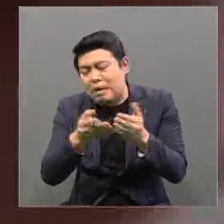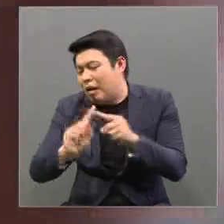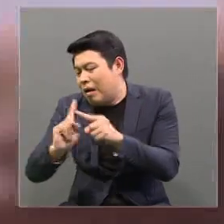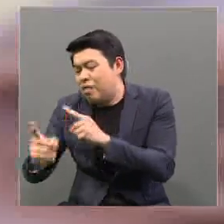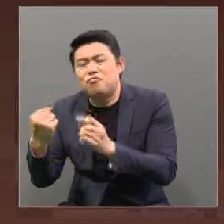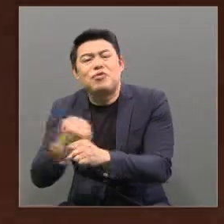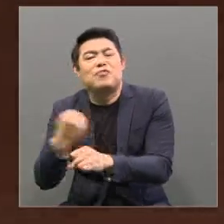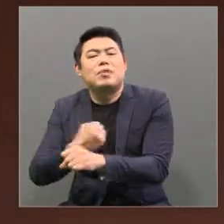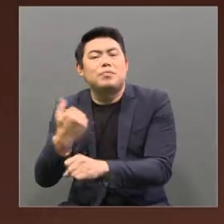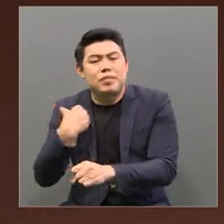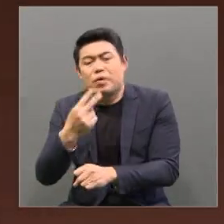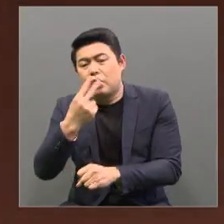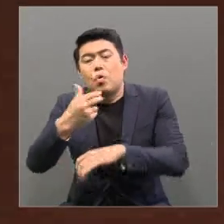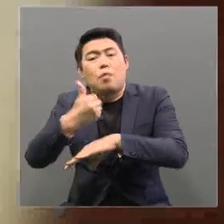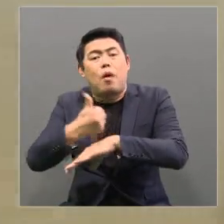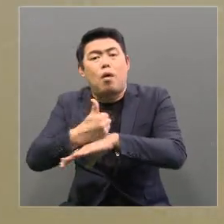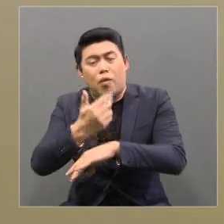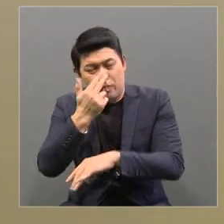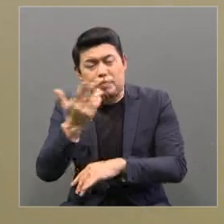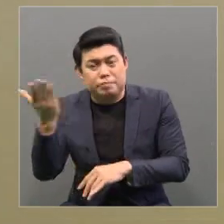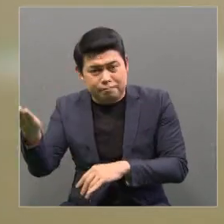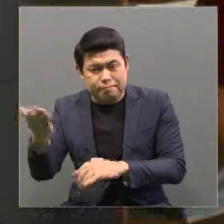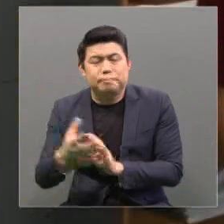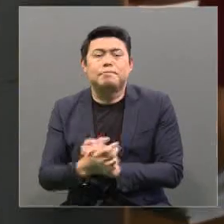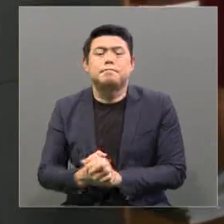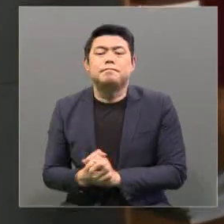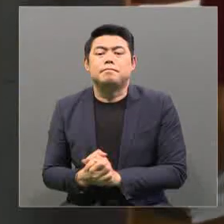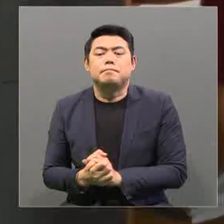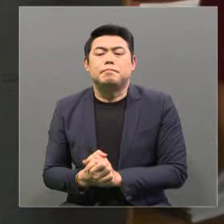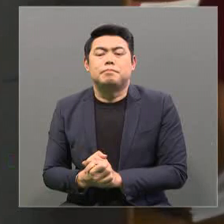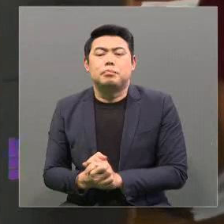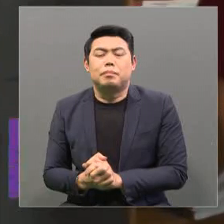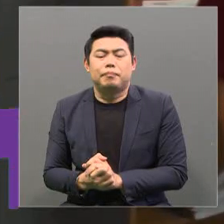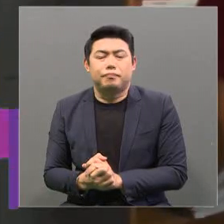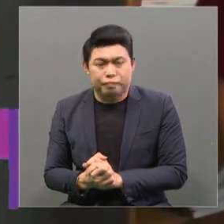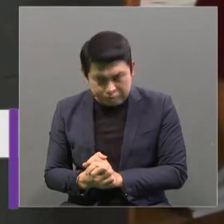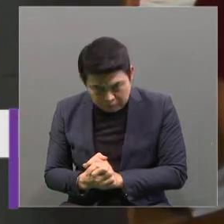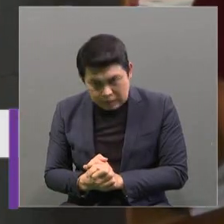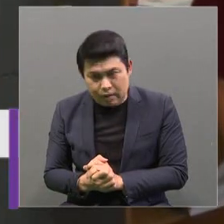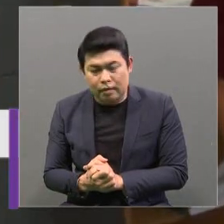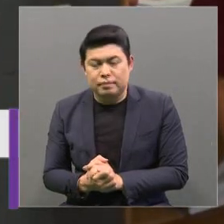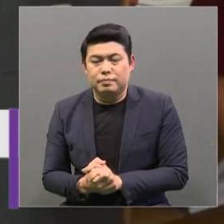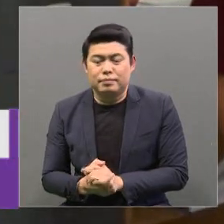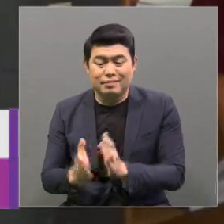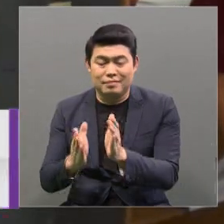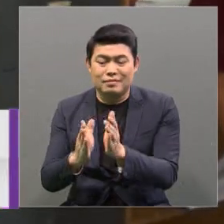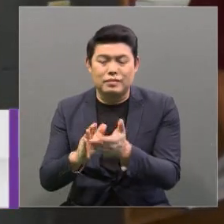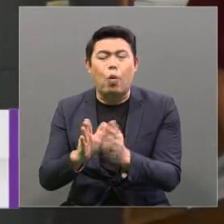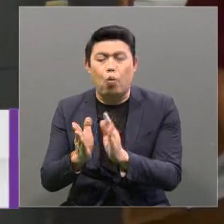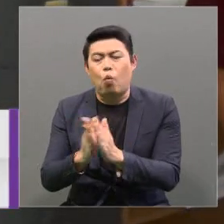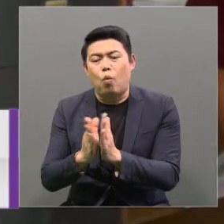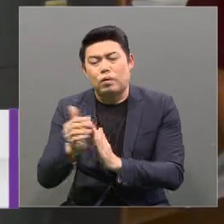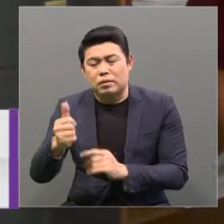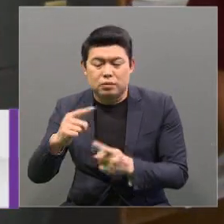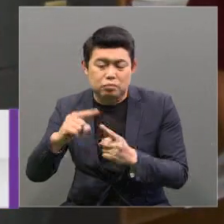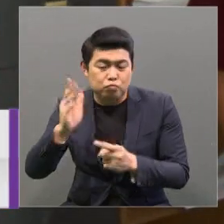างๆให้มากขึ้นลองฟังเสียงผู้ว่าดูครับ ชื่นชมน้องพิชยุทธ์นะอันนี้เป็นเด็ก